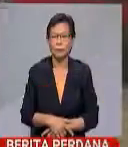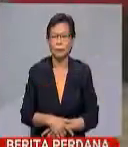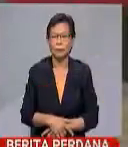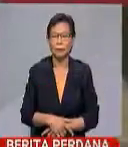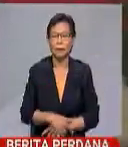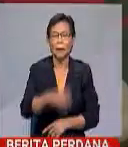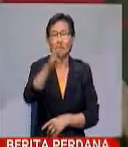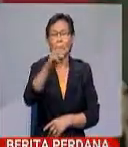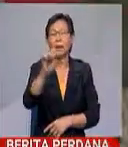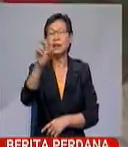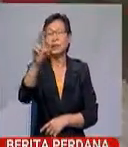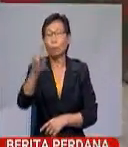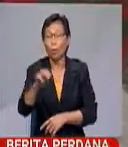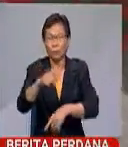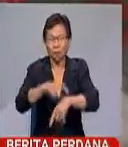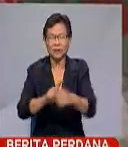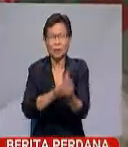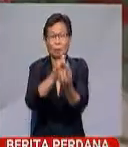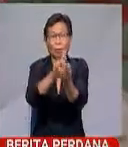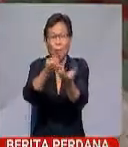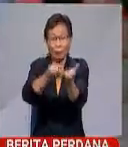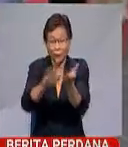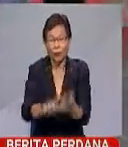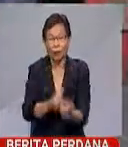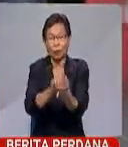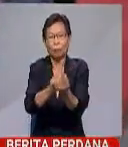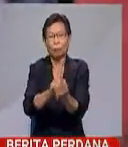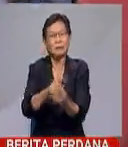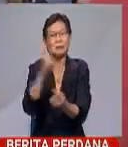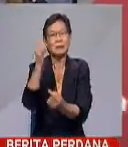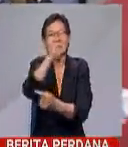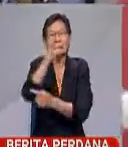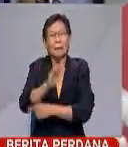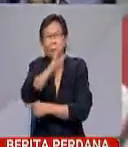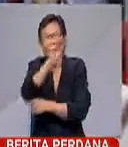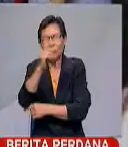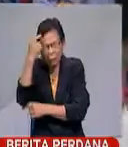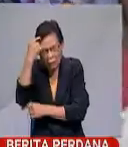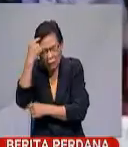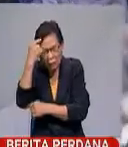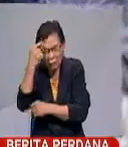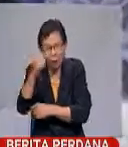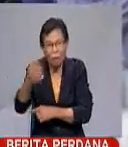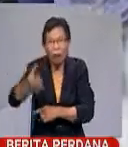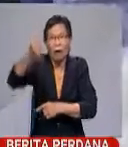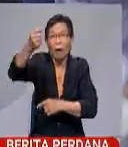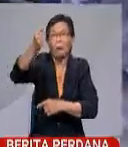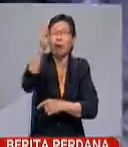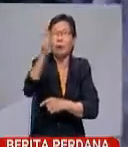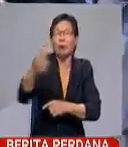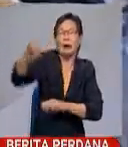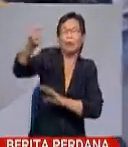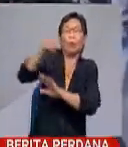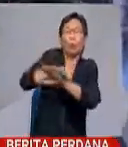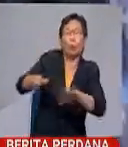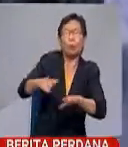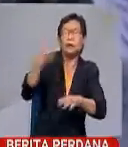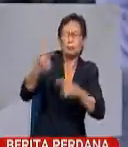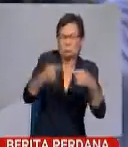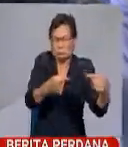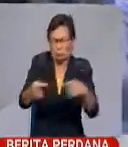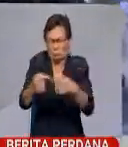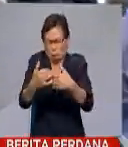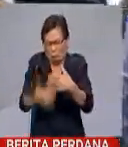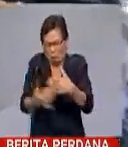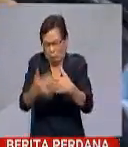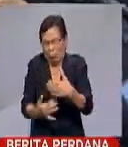Sementara itu, Mizbon Ramdan ketika ditemui media memberitahu dia tidak pernah terfikir untuk menggantung raket walaupun sering dibelenggu